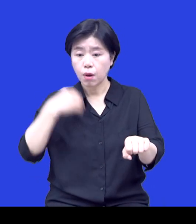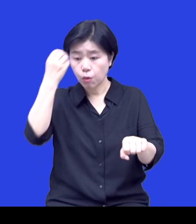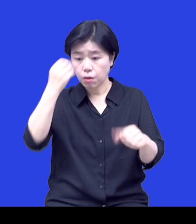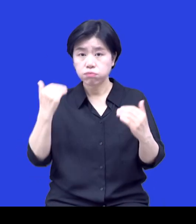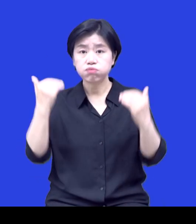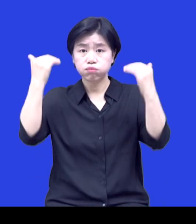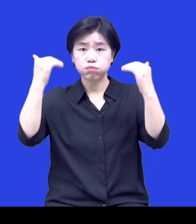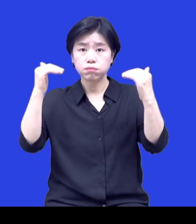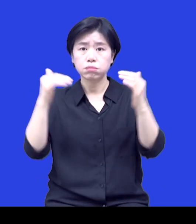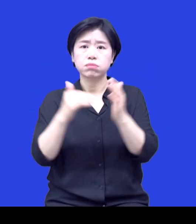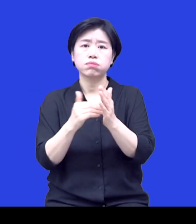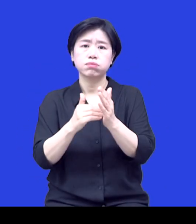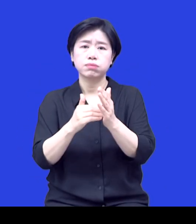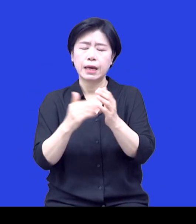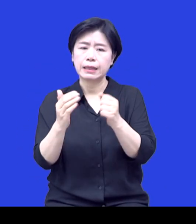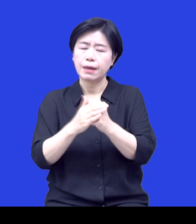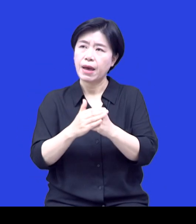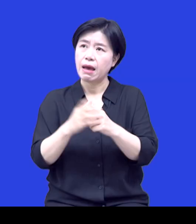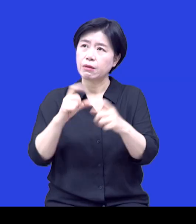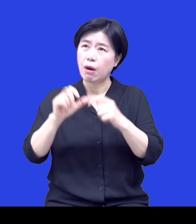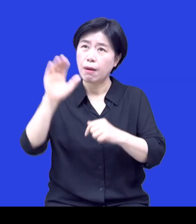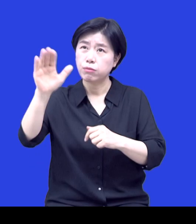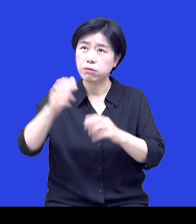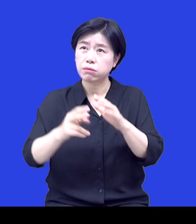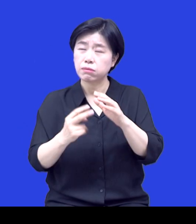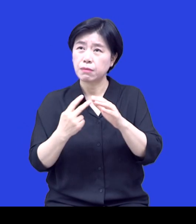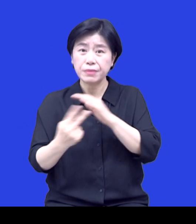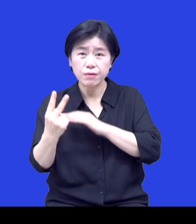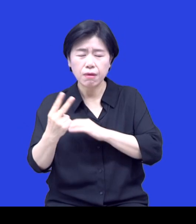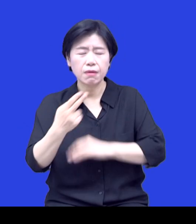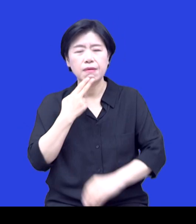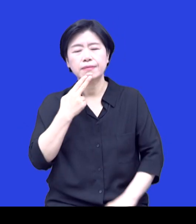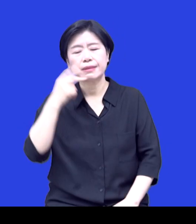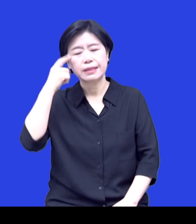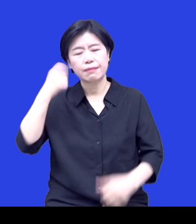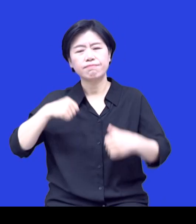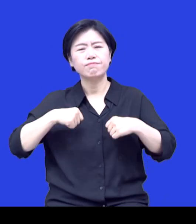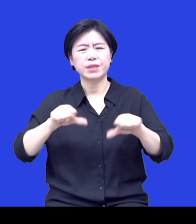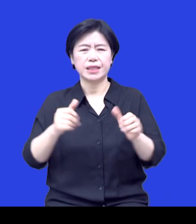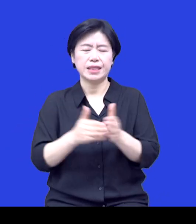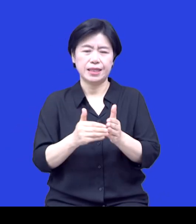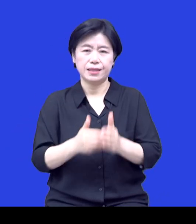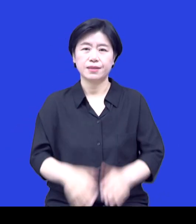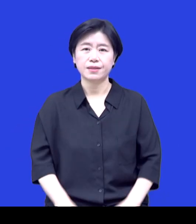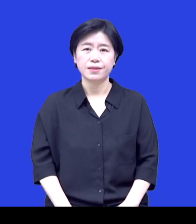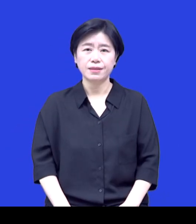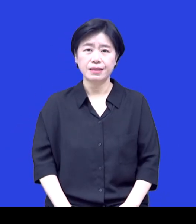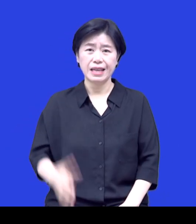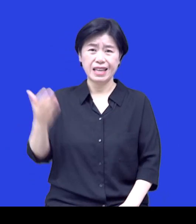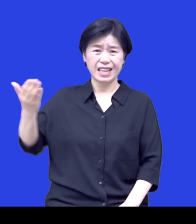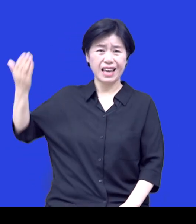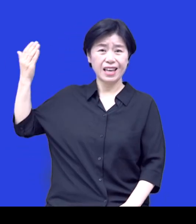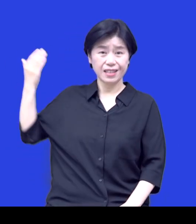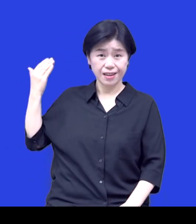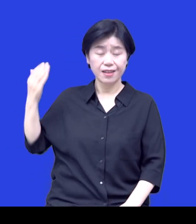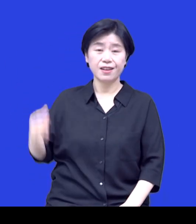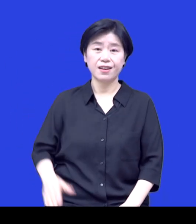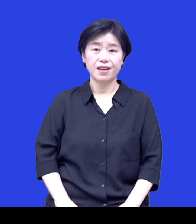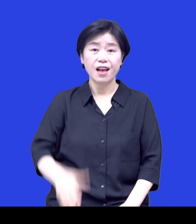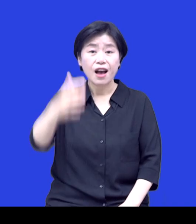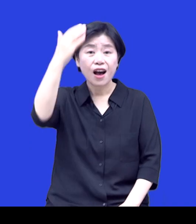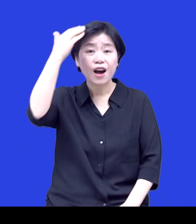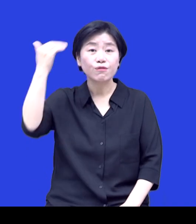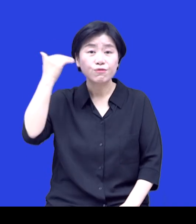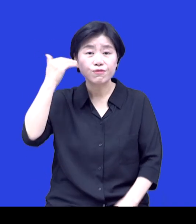자포자기했어요. 그래가지고 그리고 그 당시는 한국의 위상이 요즘 같지 않았어요. 거의 아시안들 중에서도 월남 사람